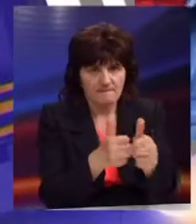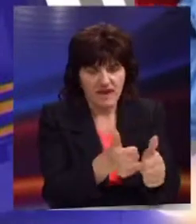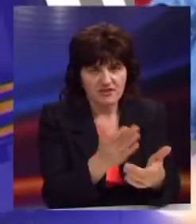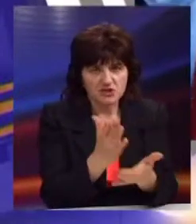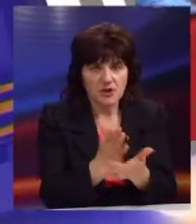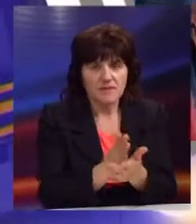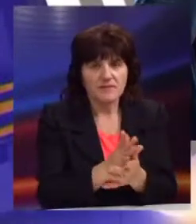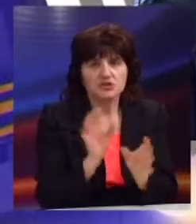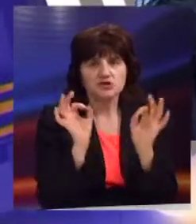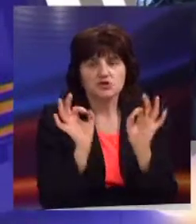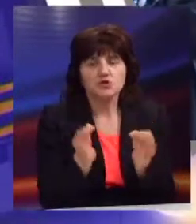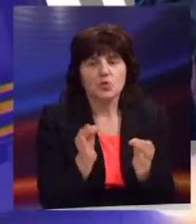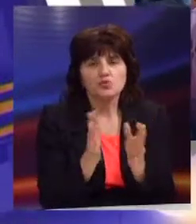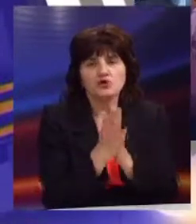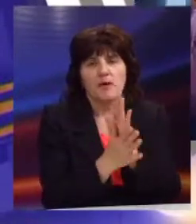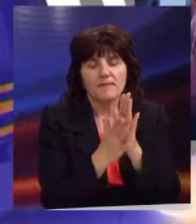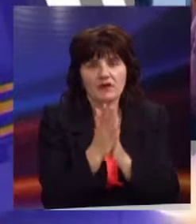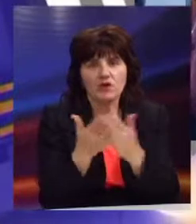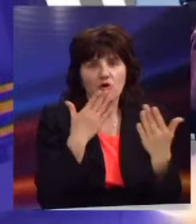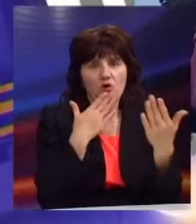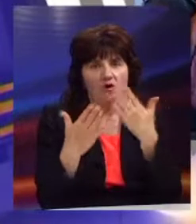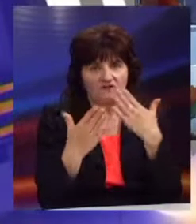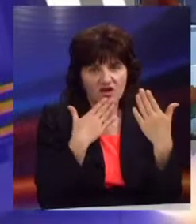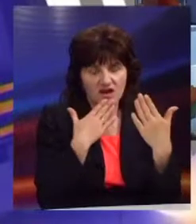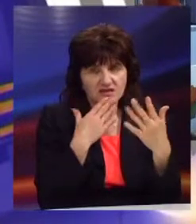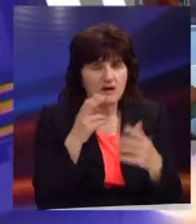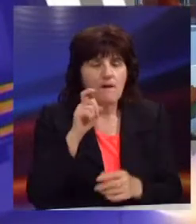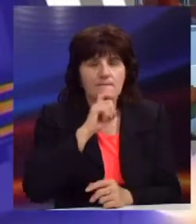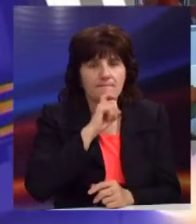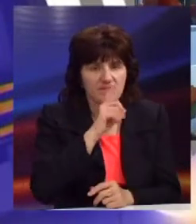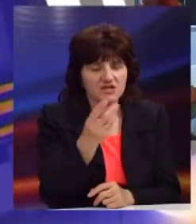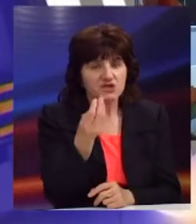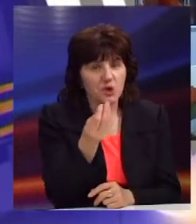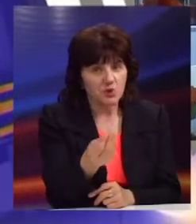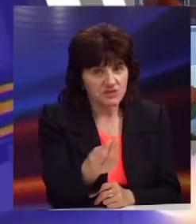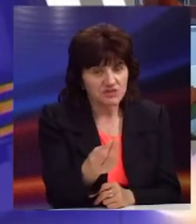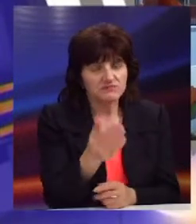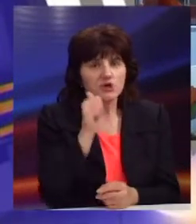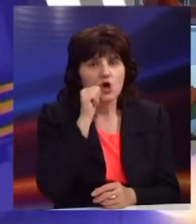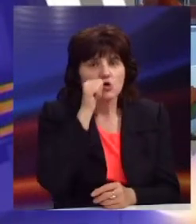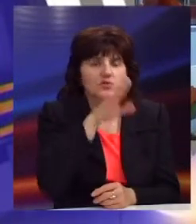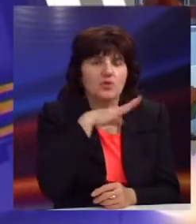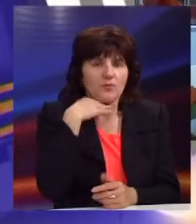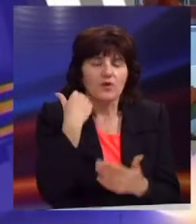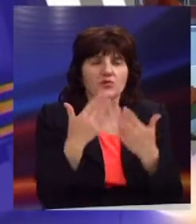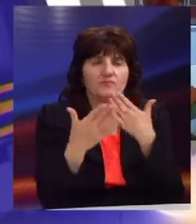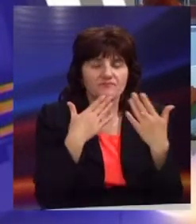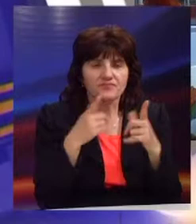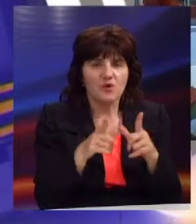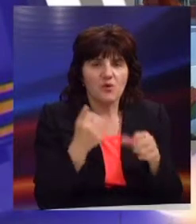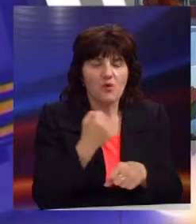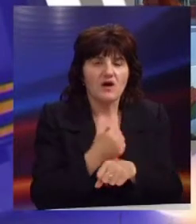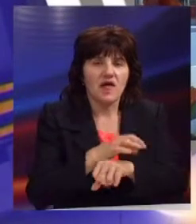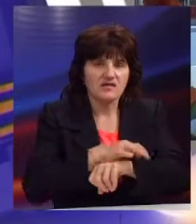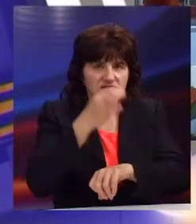kao prateće manifestacije, biti priređena stručna predavanja i konferencije. Tako će predstavnici Mađarsko-Srpske privredne komore održati sutra niz predavanja